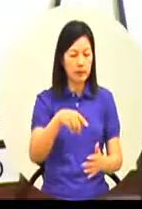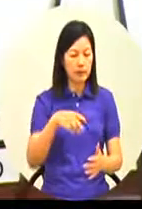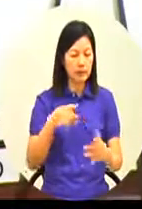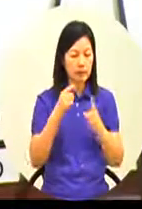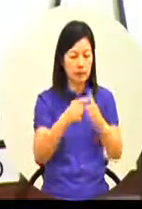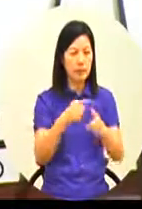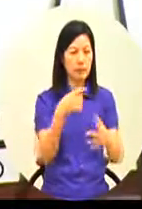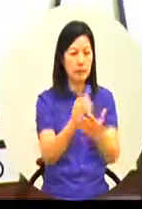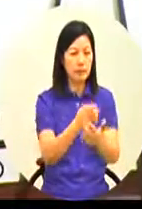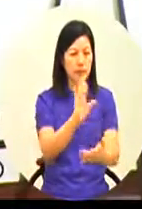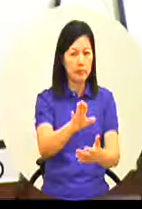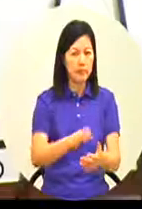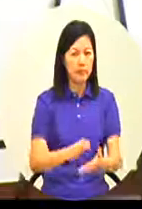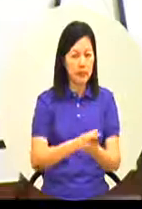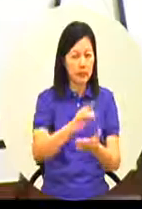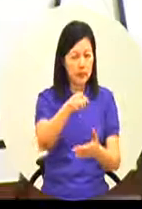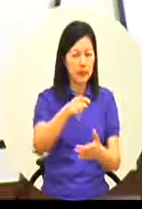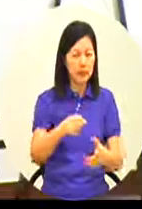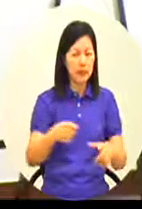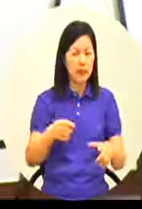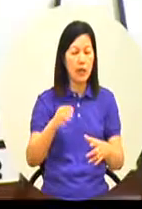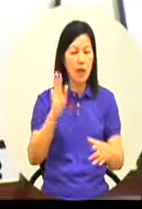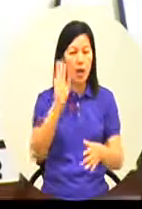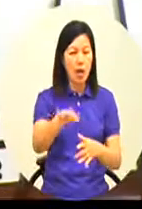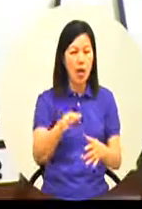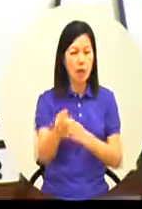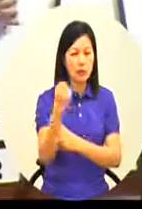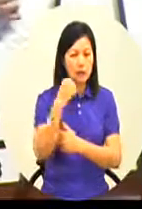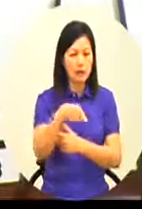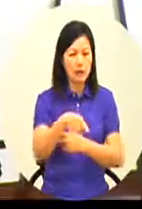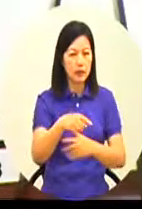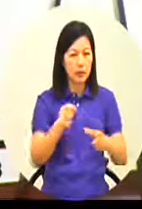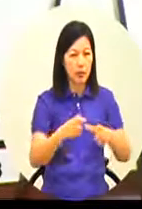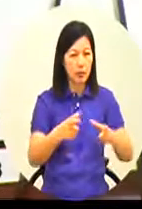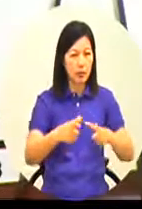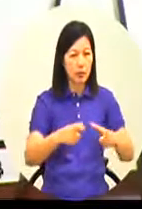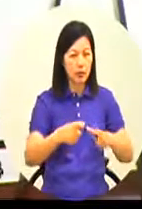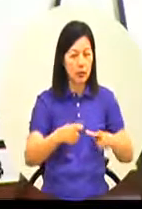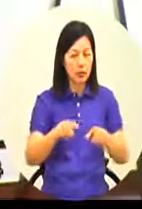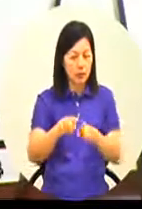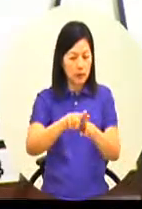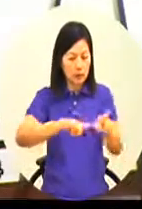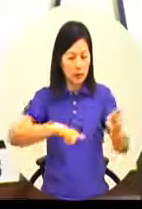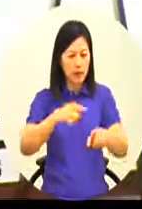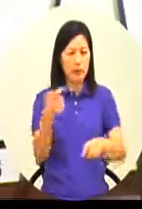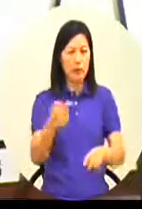整个后进公园受损的状况比起来就是差很多。那也就是说这